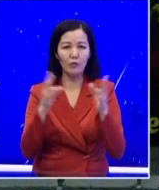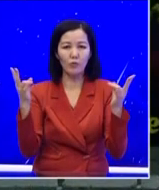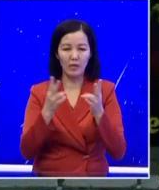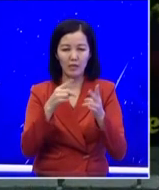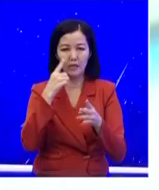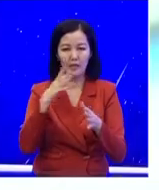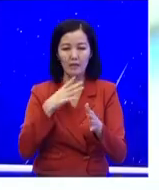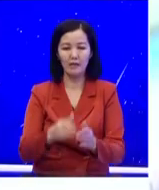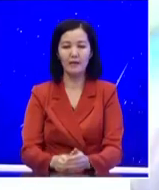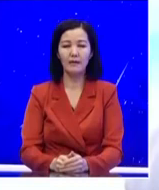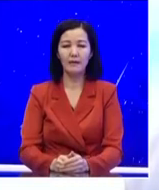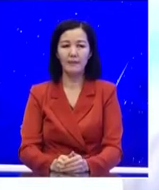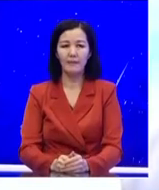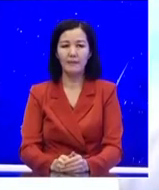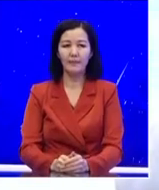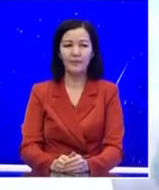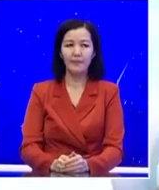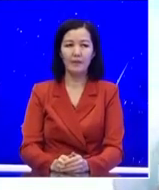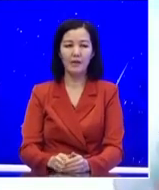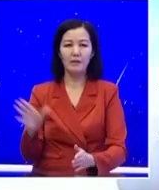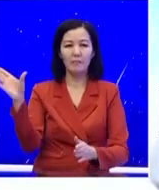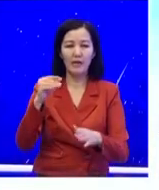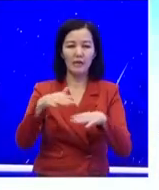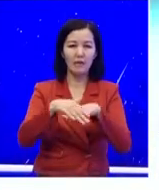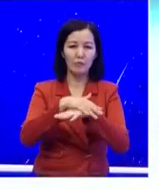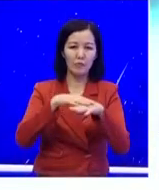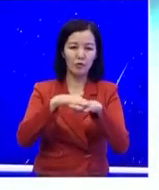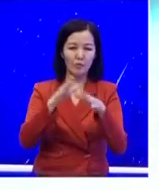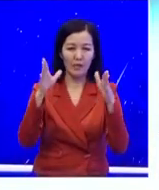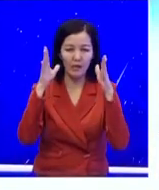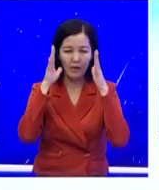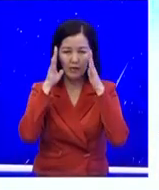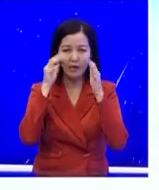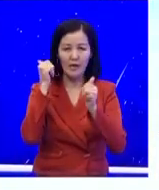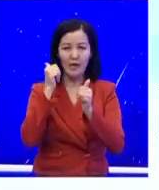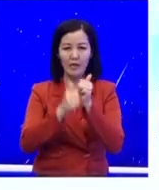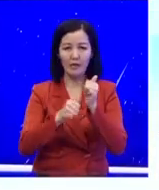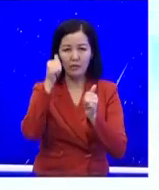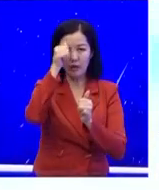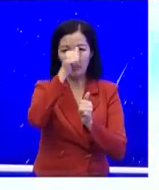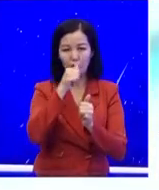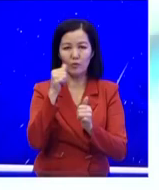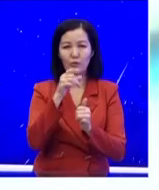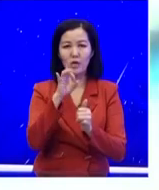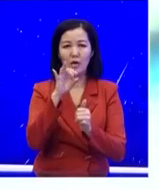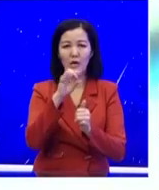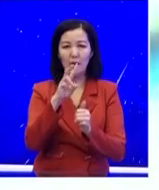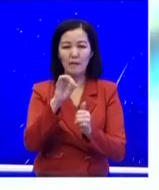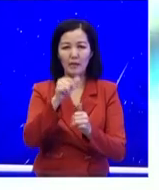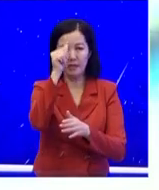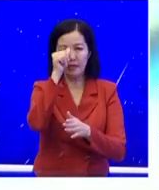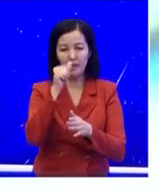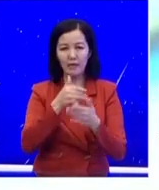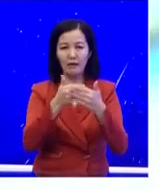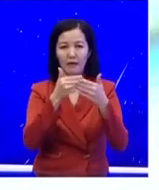айтты. Құрметті жамағат, әрине біз әр жылы Рамазан айы келуіне байланысты көп дайындықтар